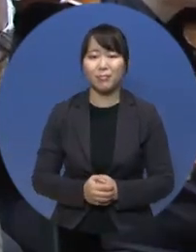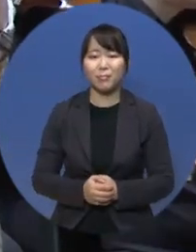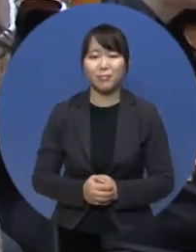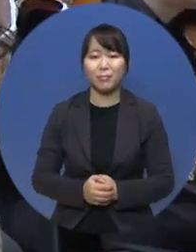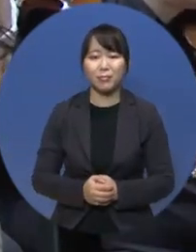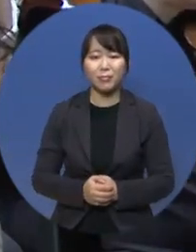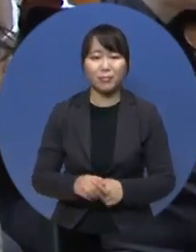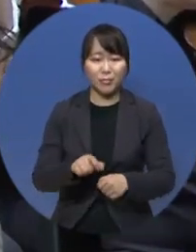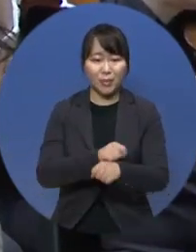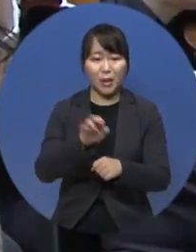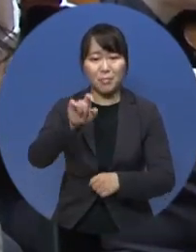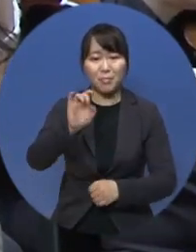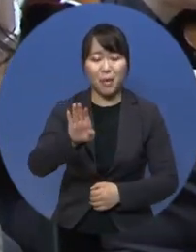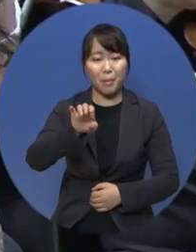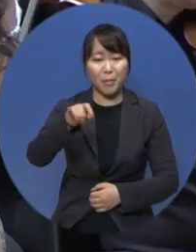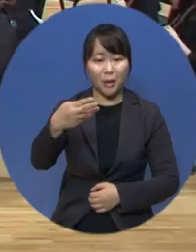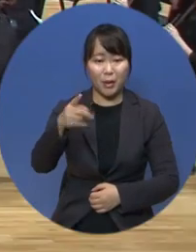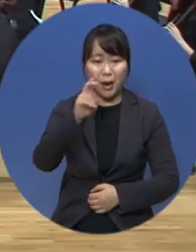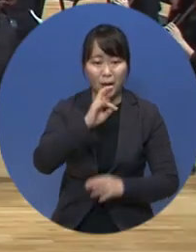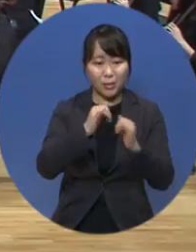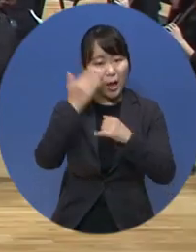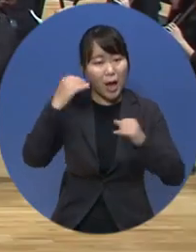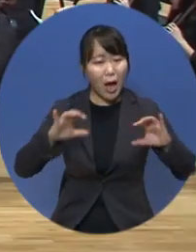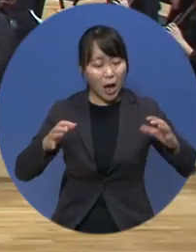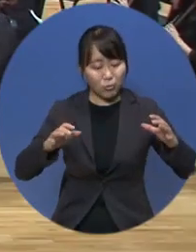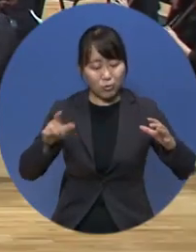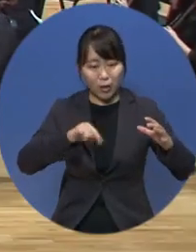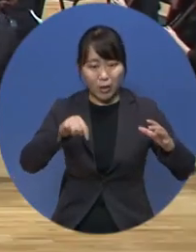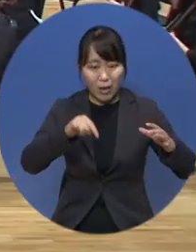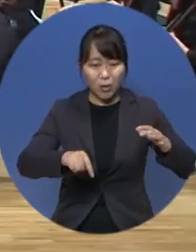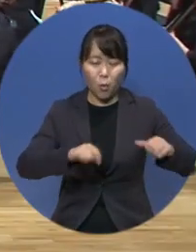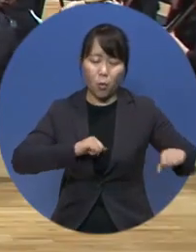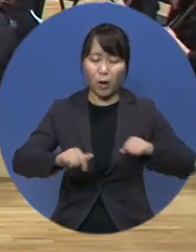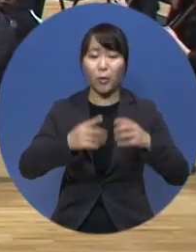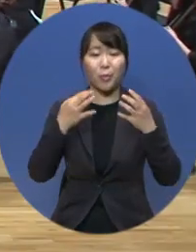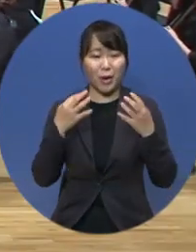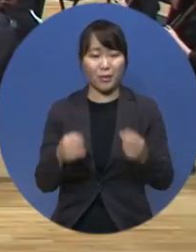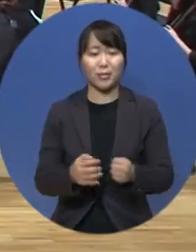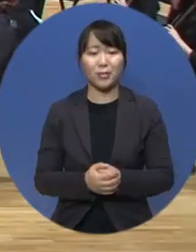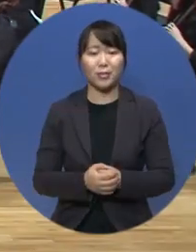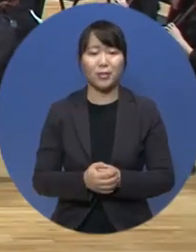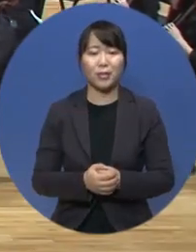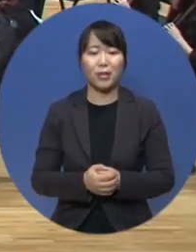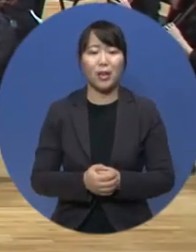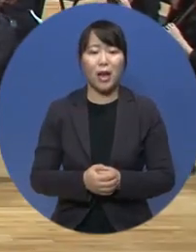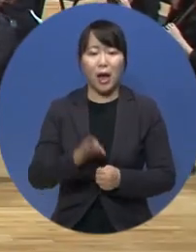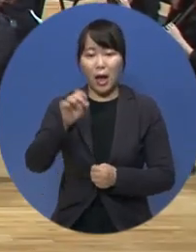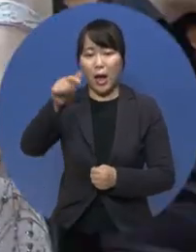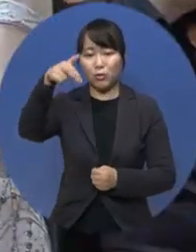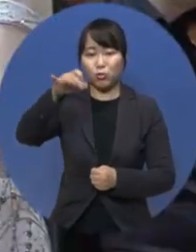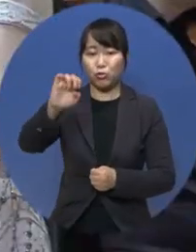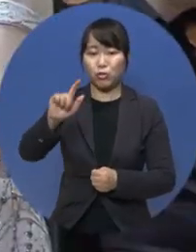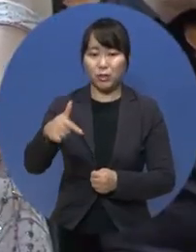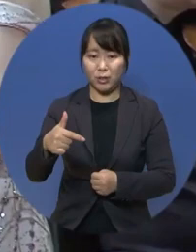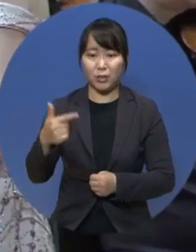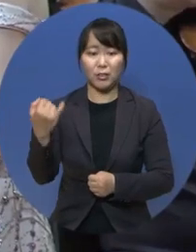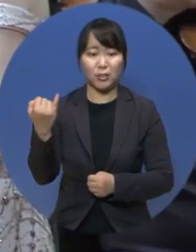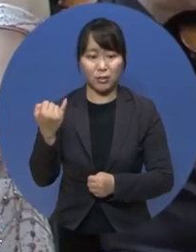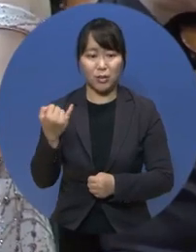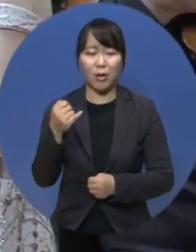특별히 팝페라 가수로 국내 음악계에서 활발히 활동 중인 연 추가 안준희